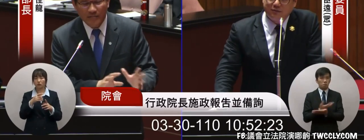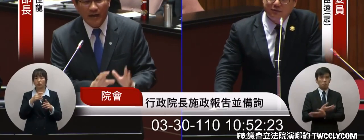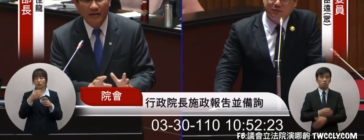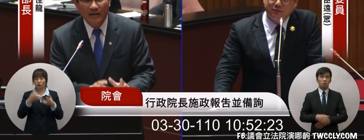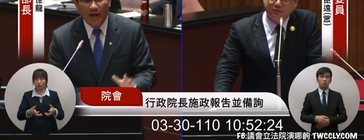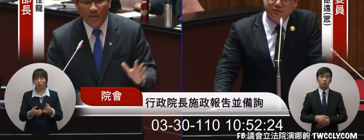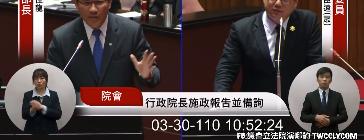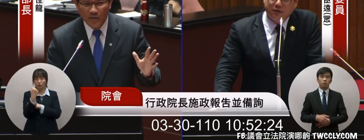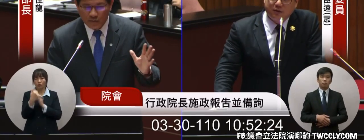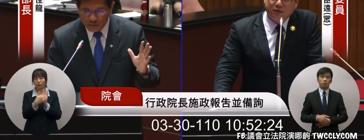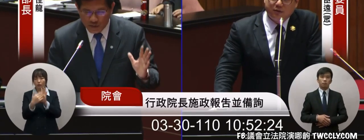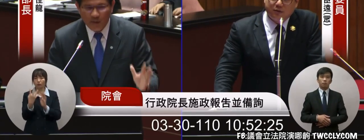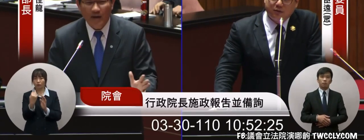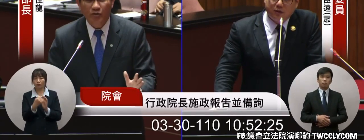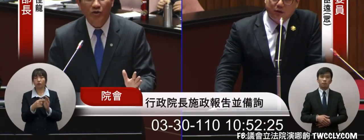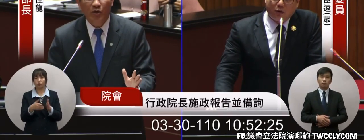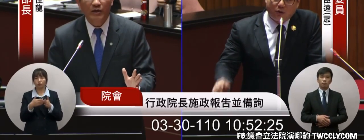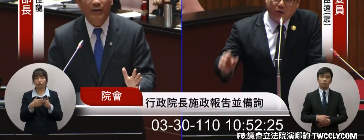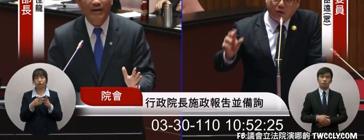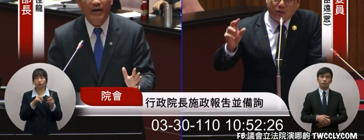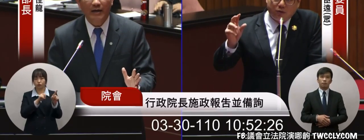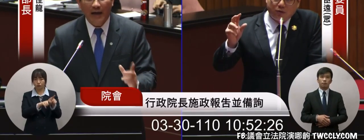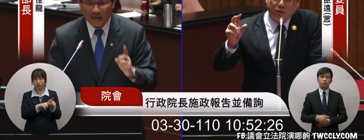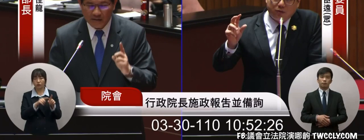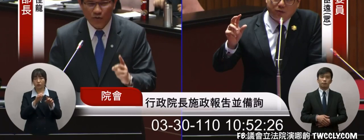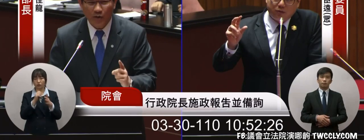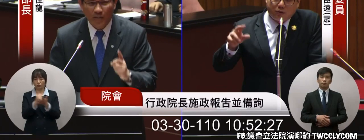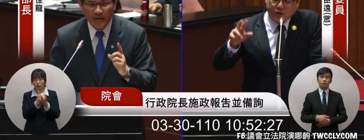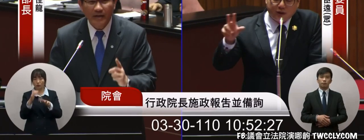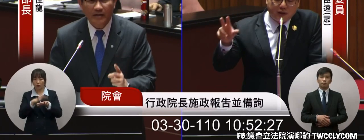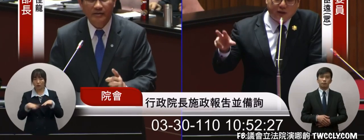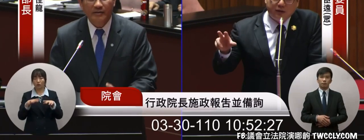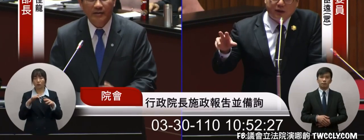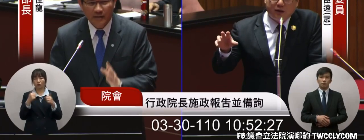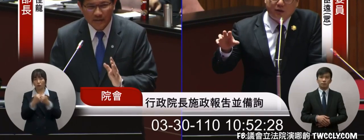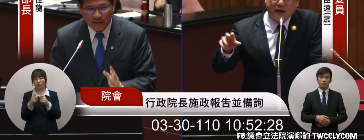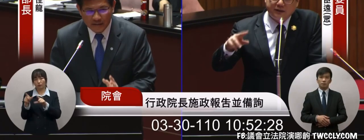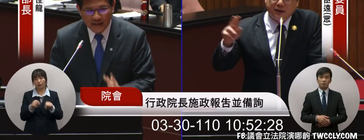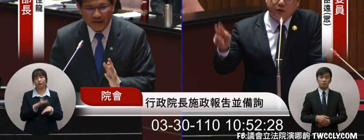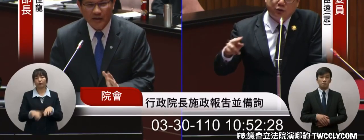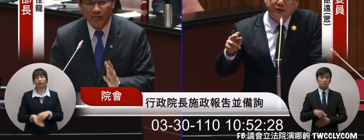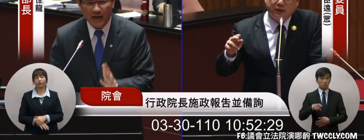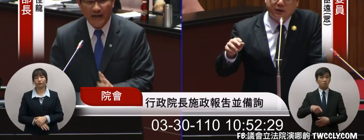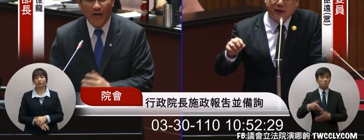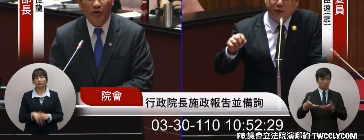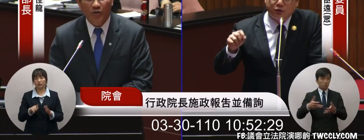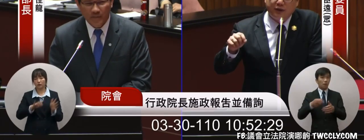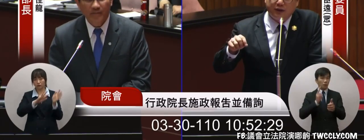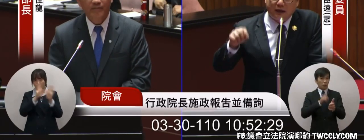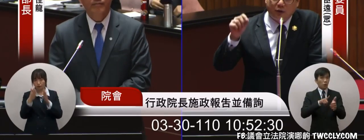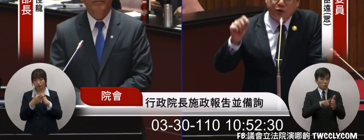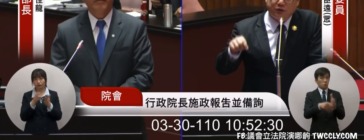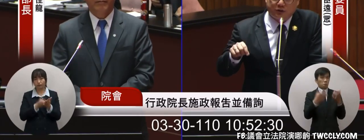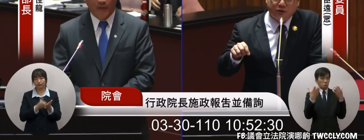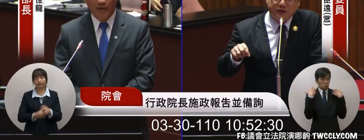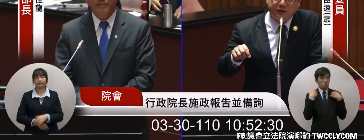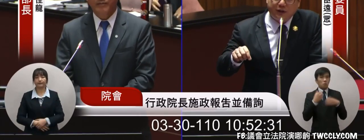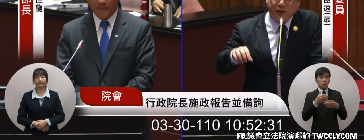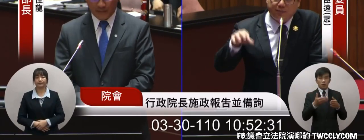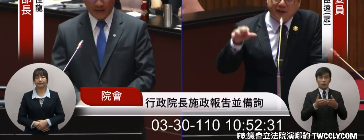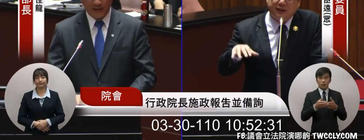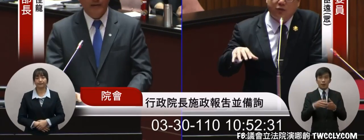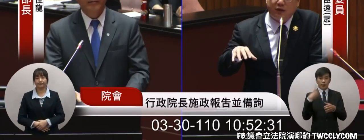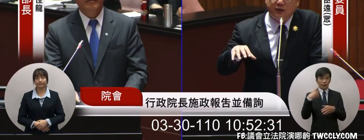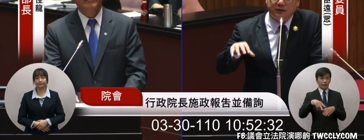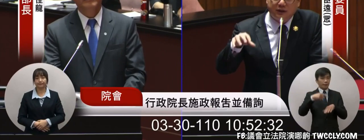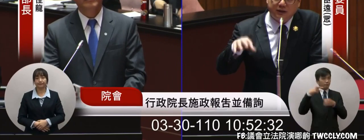拉力等等我們我們會很尊重運安會他指出的我覺得要還是要專業的單位去重